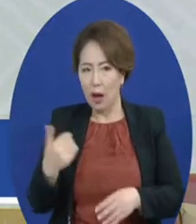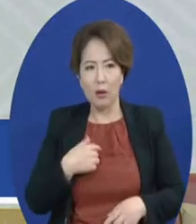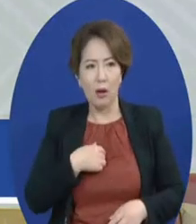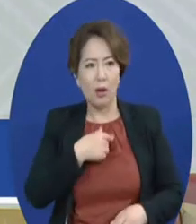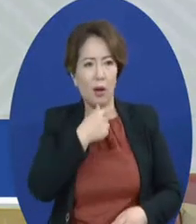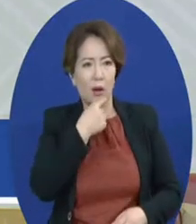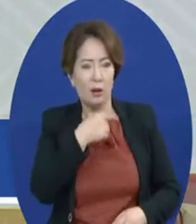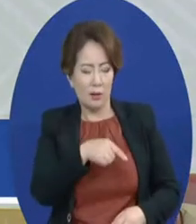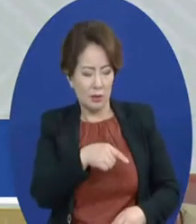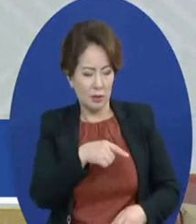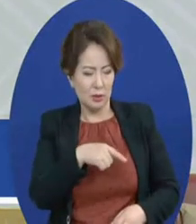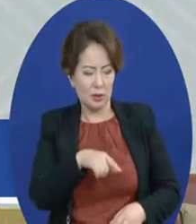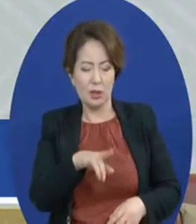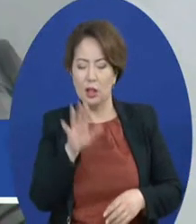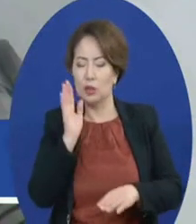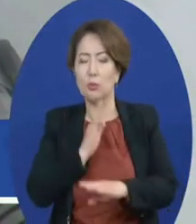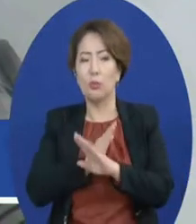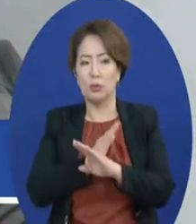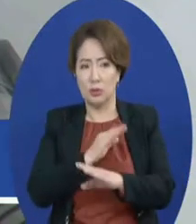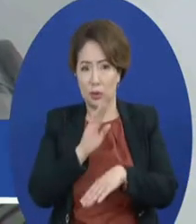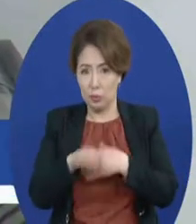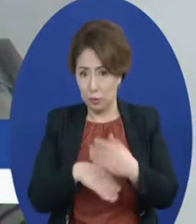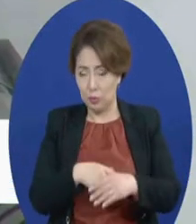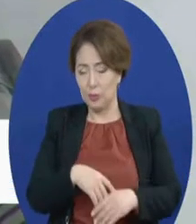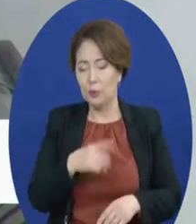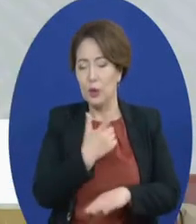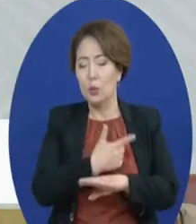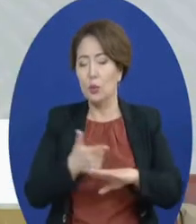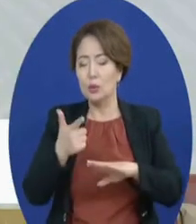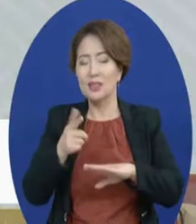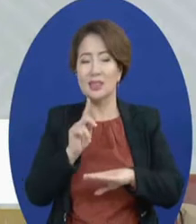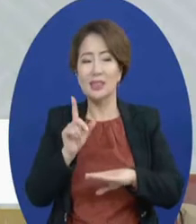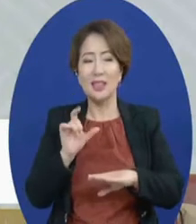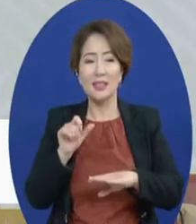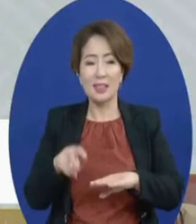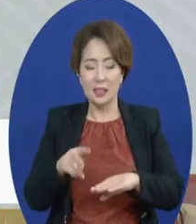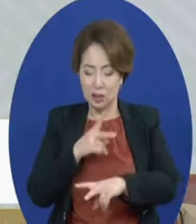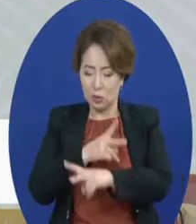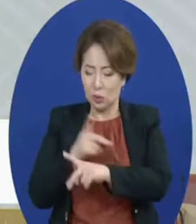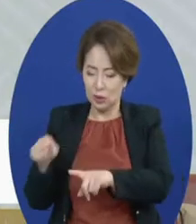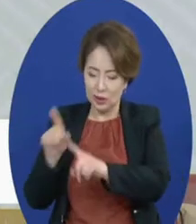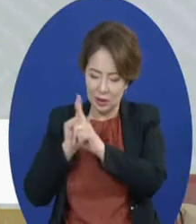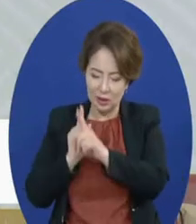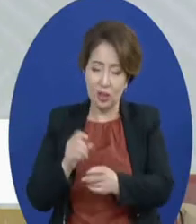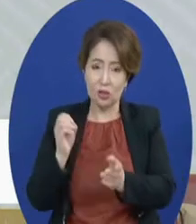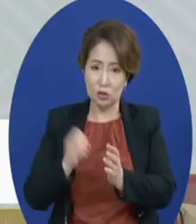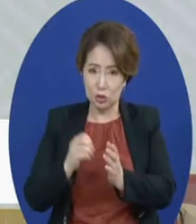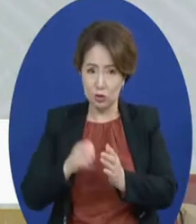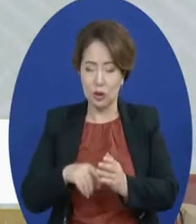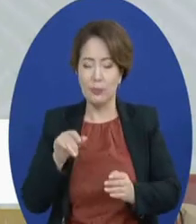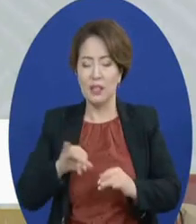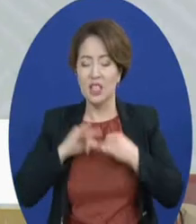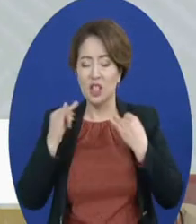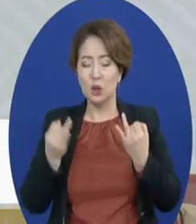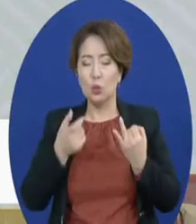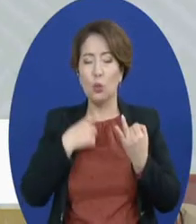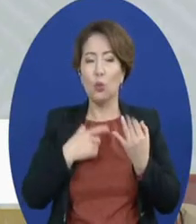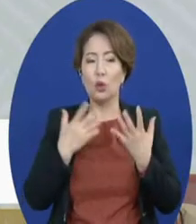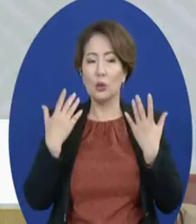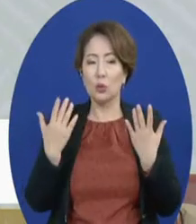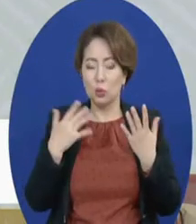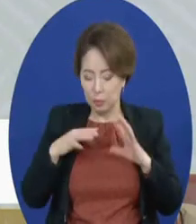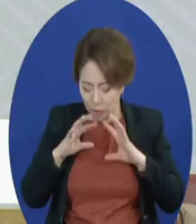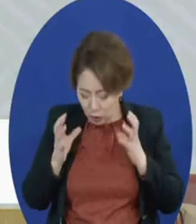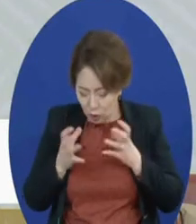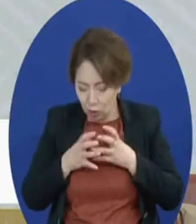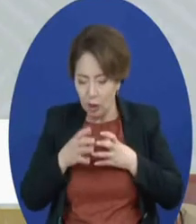харьцаа үүсдэг явдал бол цэг тавигдчих байгаа. Гүйцэтгэх засаглалын хувьд энэ хуулиудын хэрэгжүүлэх үүрэгтэй харин парламентийн хувьд яг хөрсөн